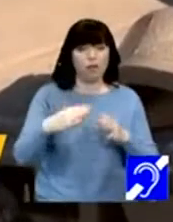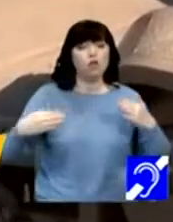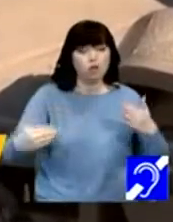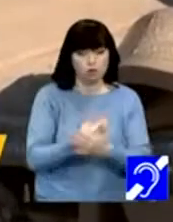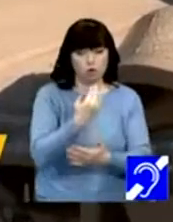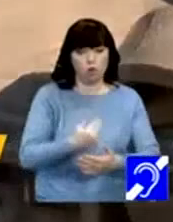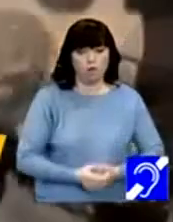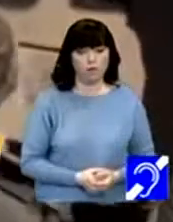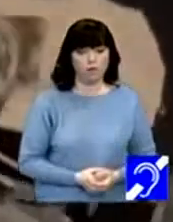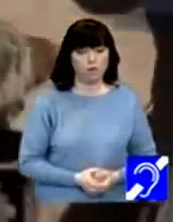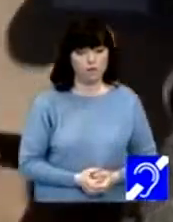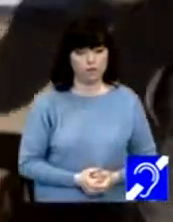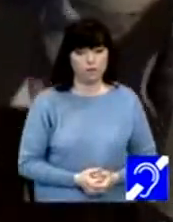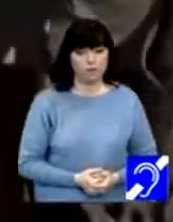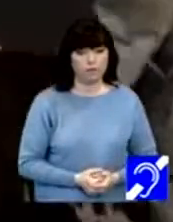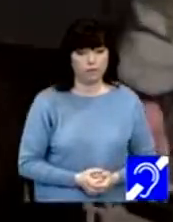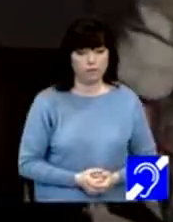noi.